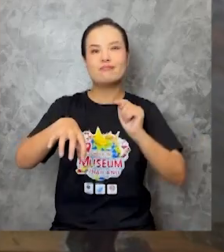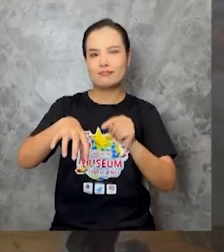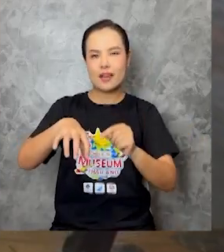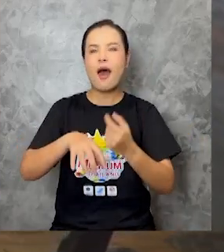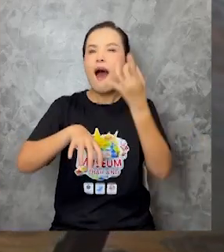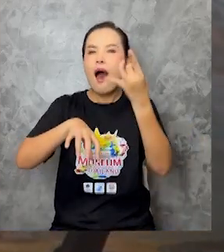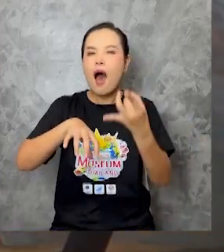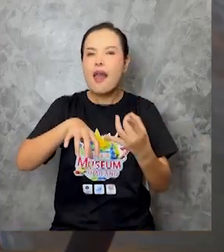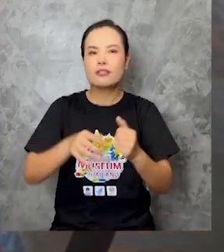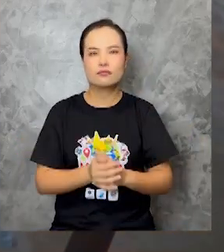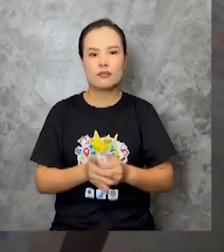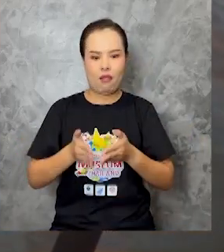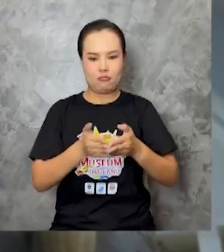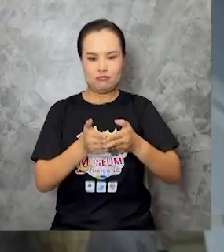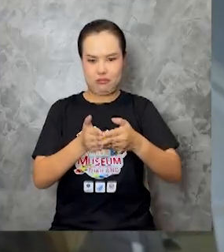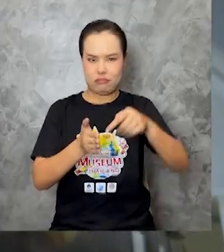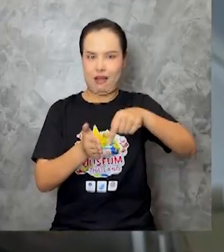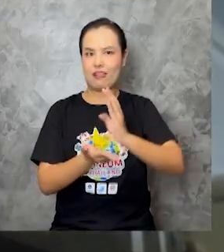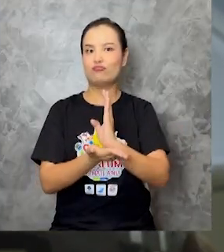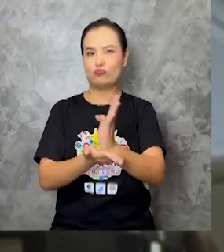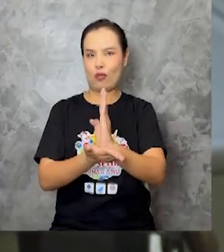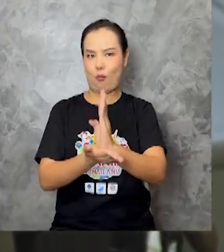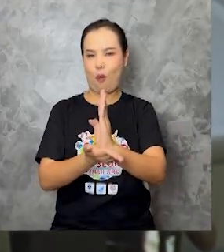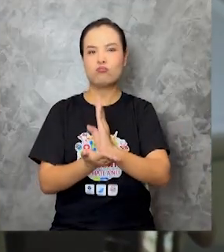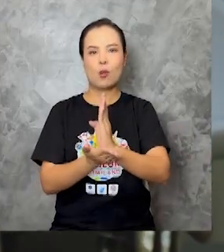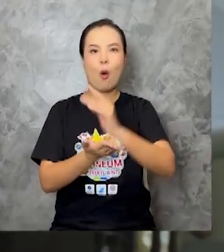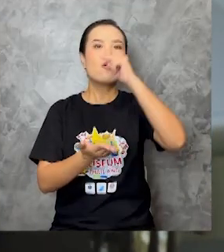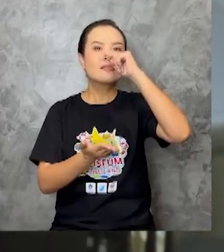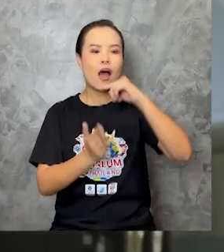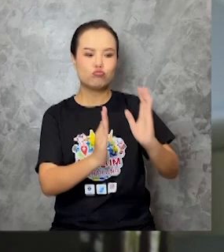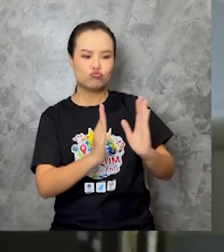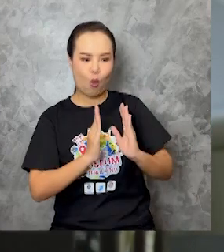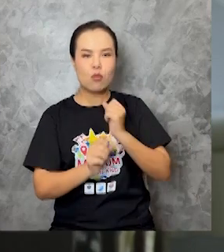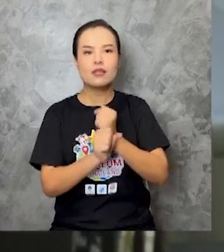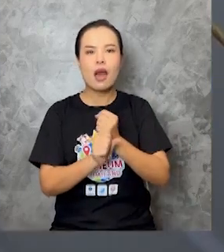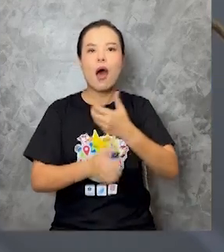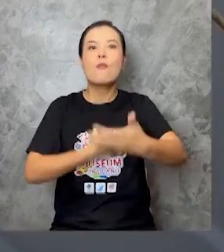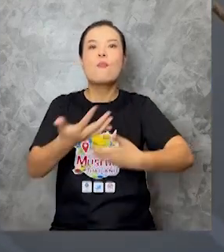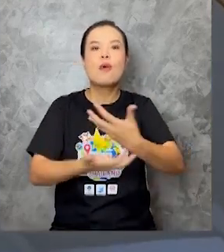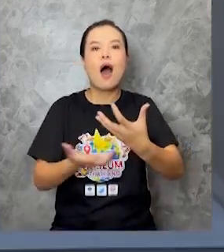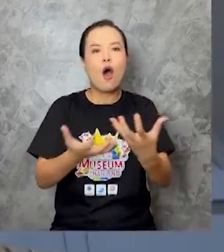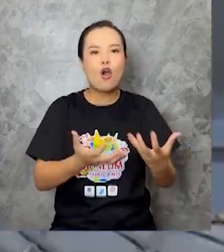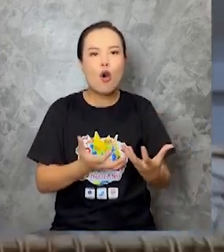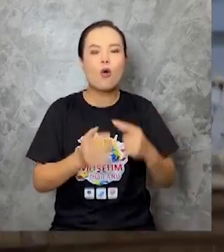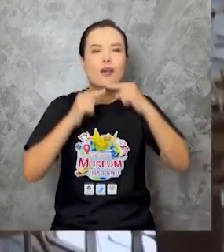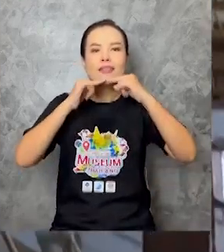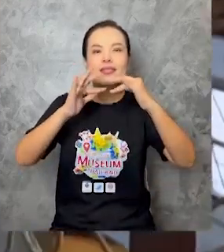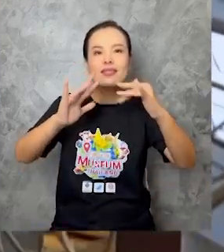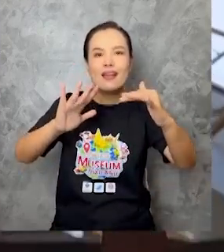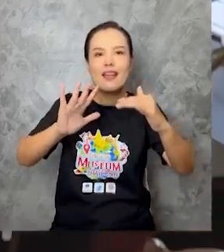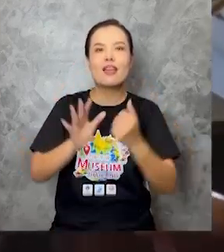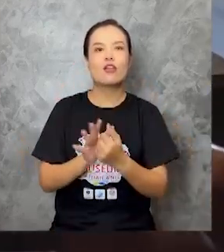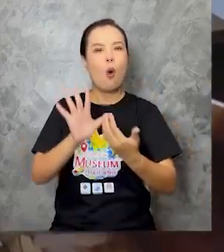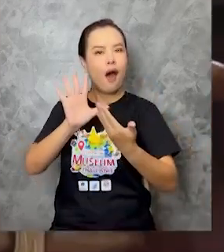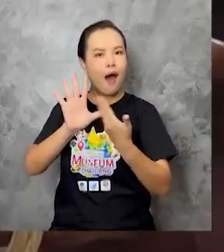ะอันนี้คืออะไรคะเนี่ยพี่เฟิร์น ตอนนี้เราอยู่บนเรือสำเภาจำลองครับเป็นเรือสำเภาไทยนะครับเป็นเรือสำเภาที่ใช้ค้าขายอยู่ในอ่าวไ